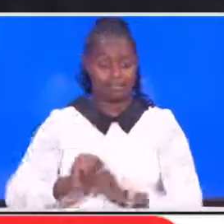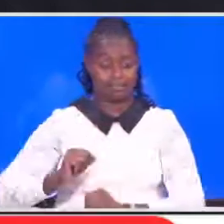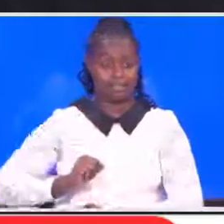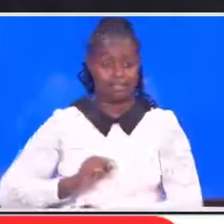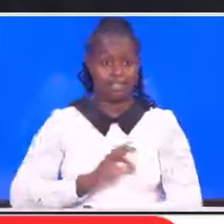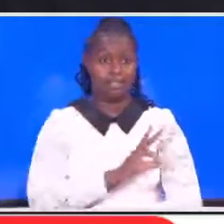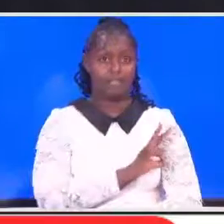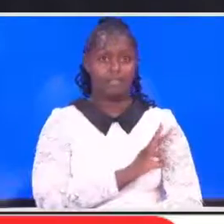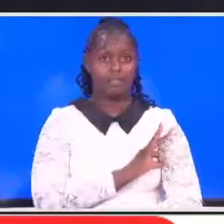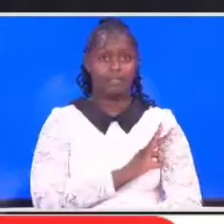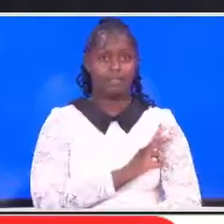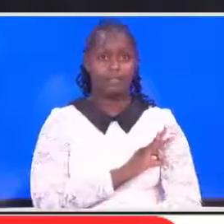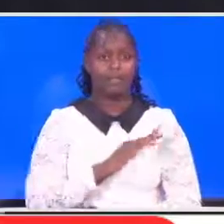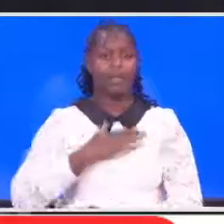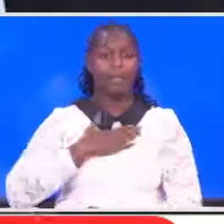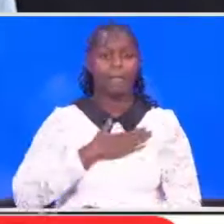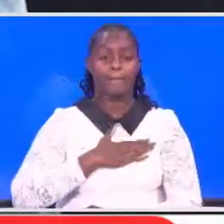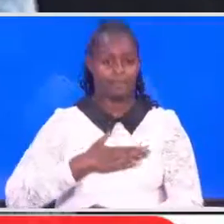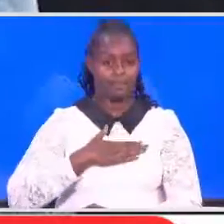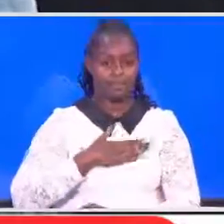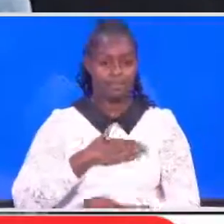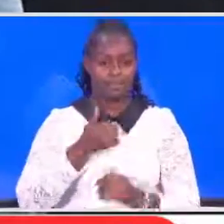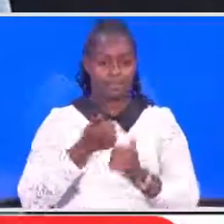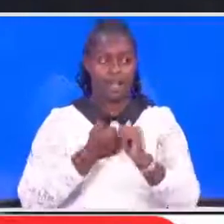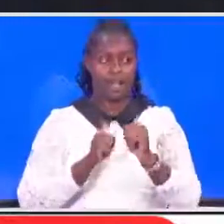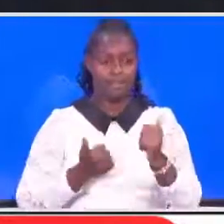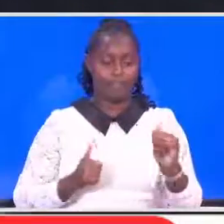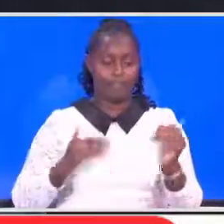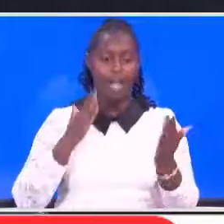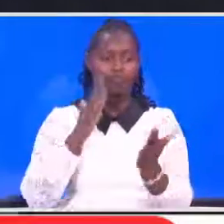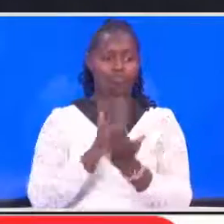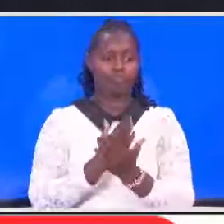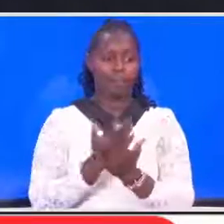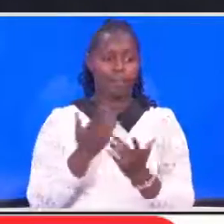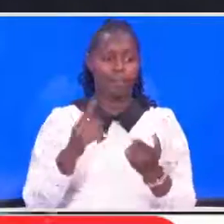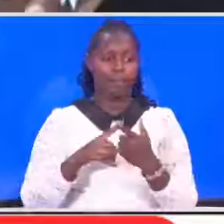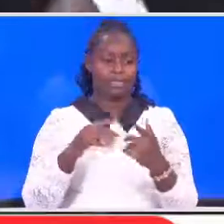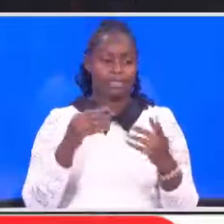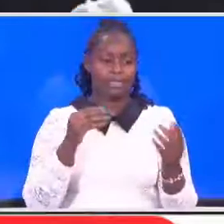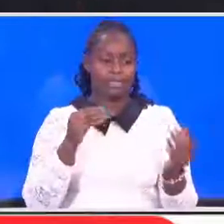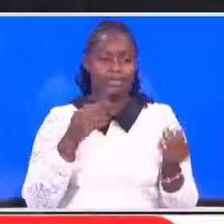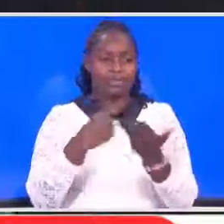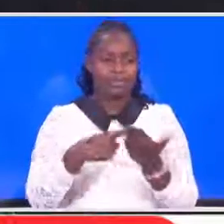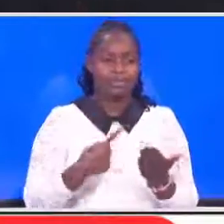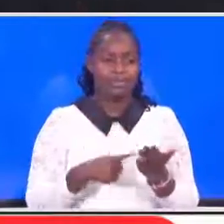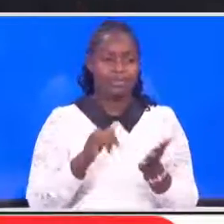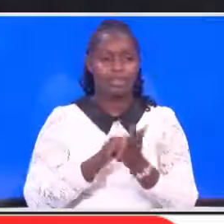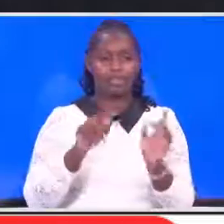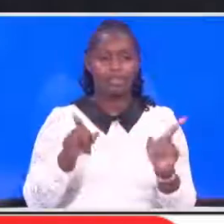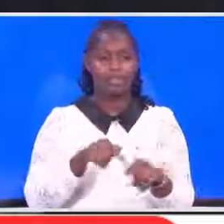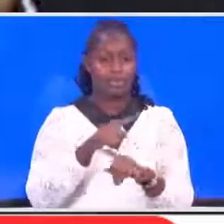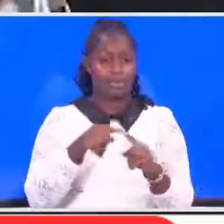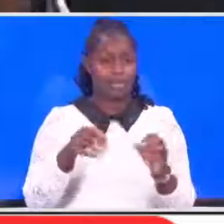me, resist and refuse illegal instructions. Ukiambiwa fanya hii au